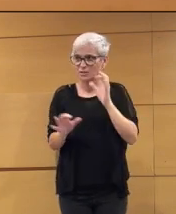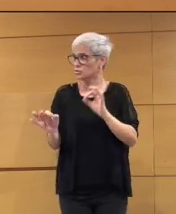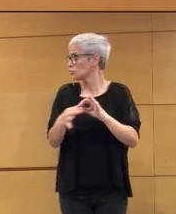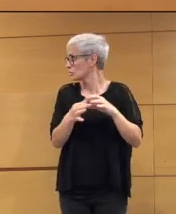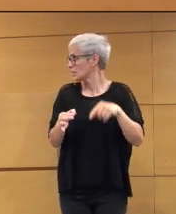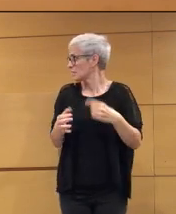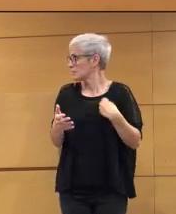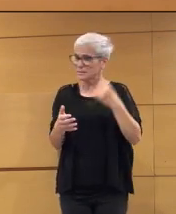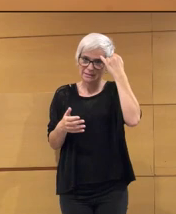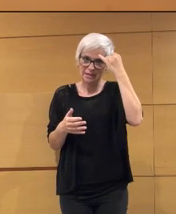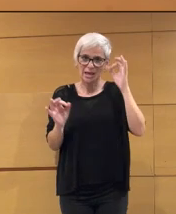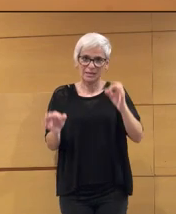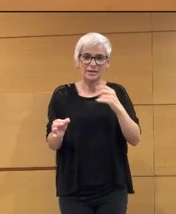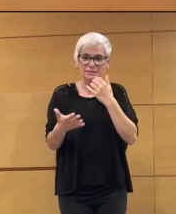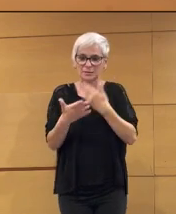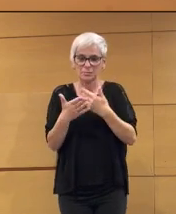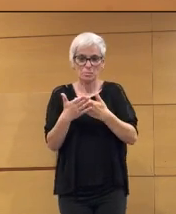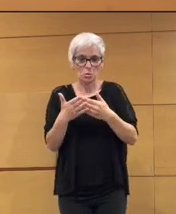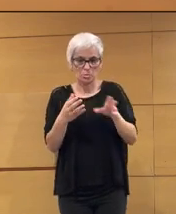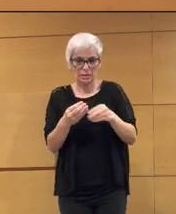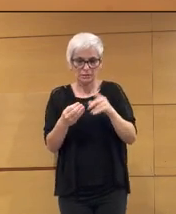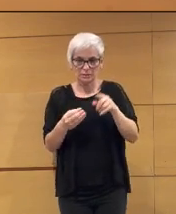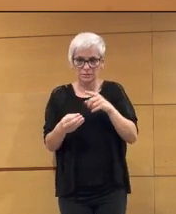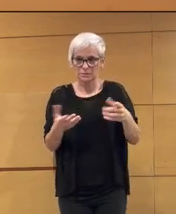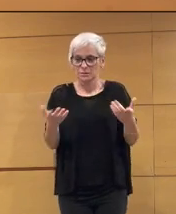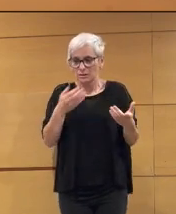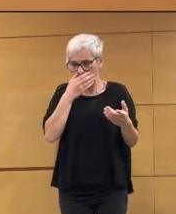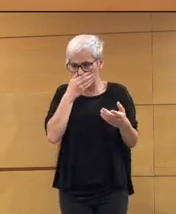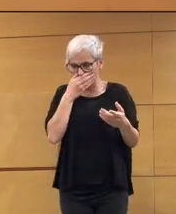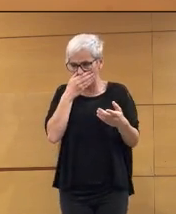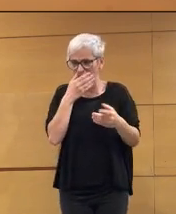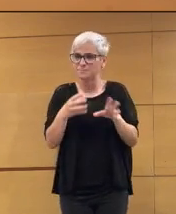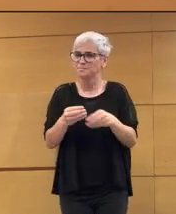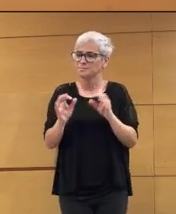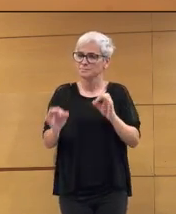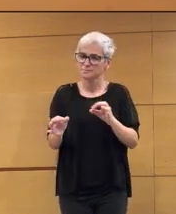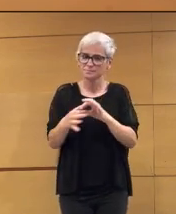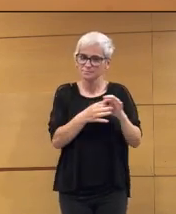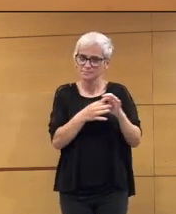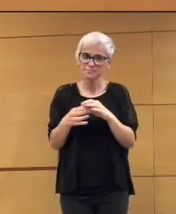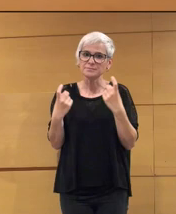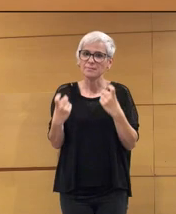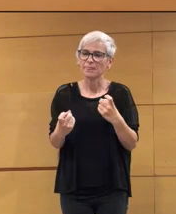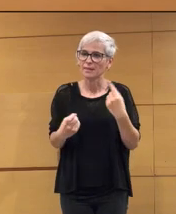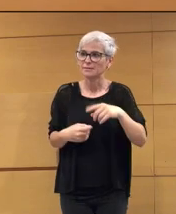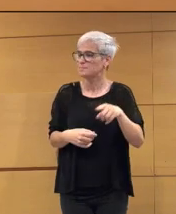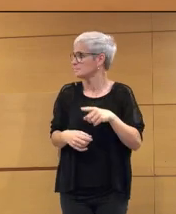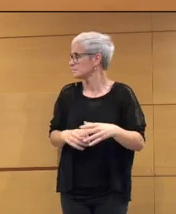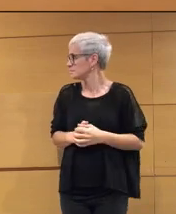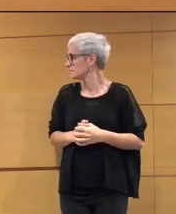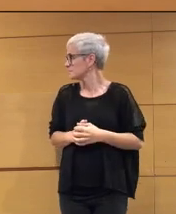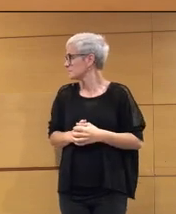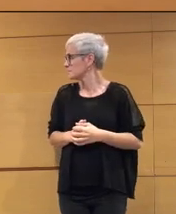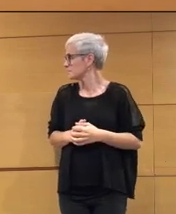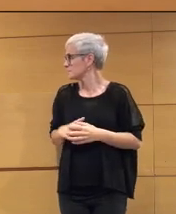diu l'Ester, la validesa de si està publicat en web institucional ja tindria que... És independent de que vagi signat o no. O